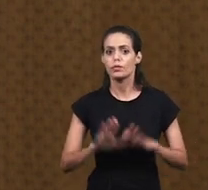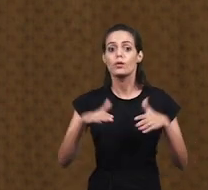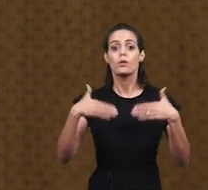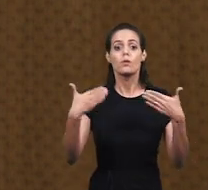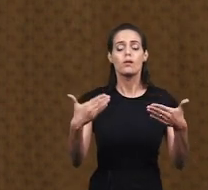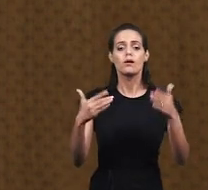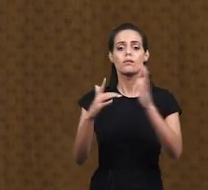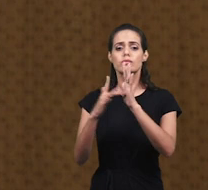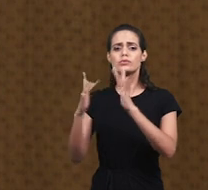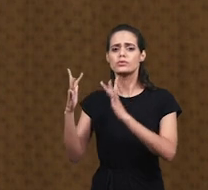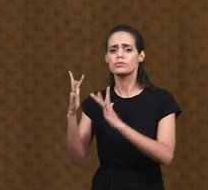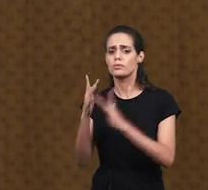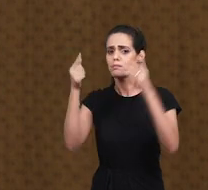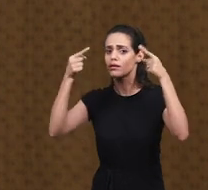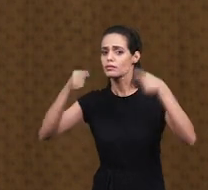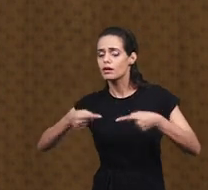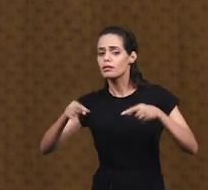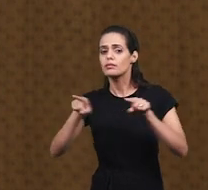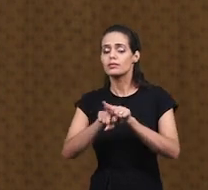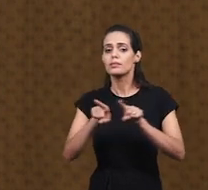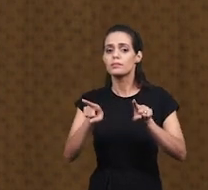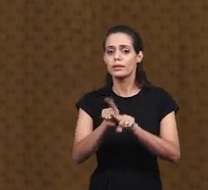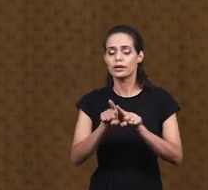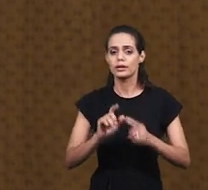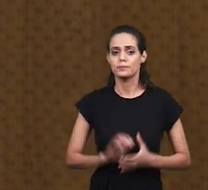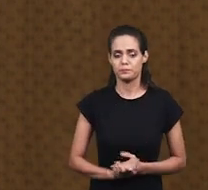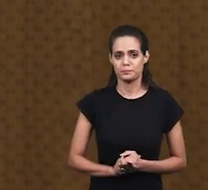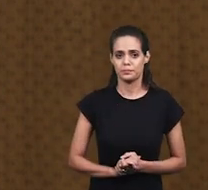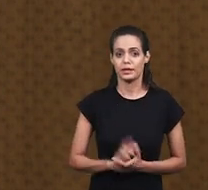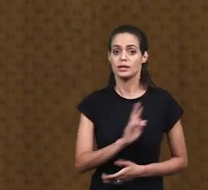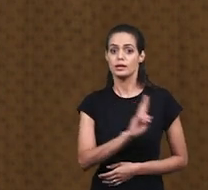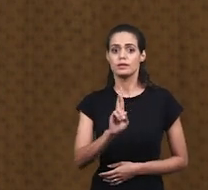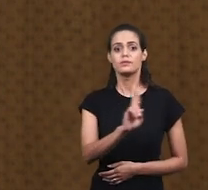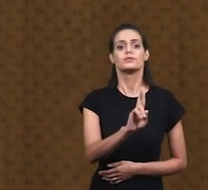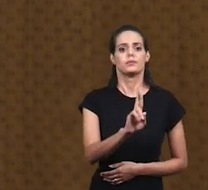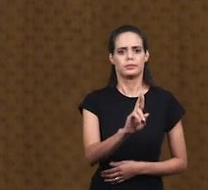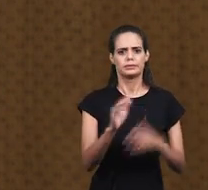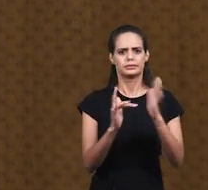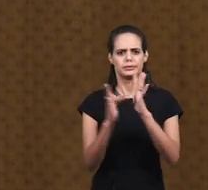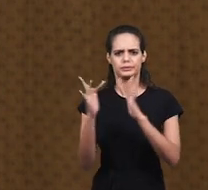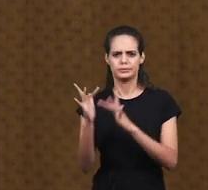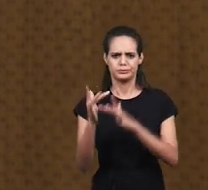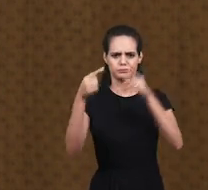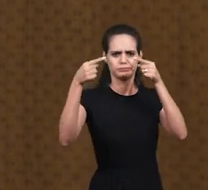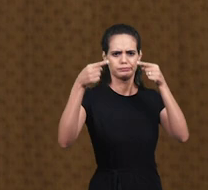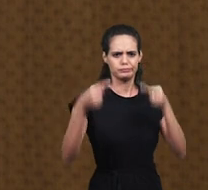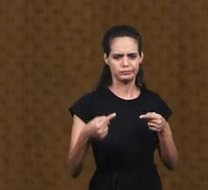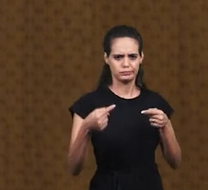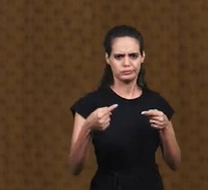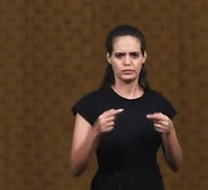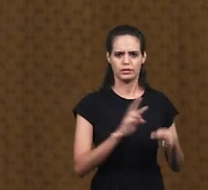voir comment c'est la bataille de Jésus. Jésus a fait face aux religieux qui étaient là.